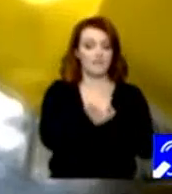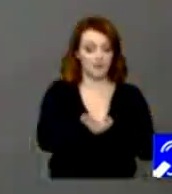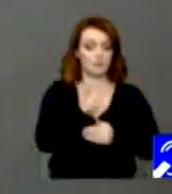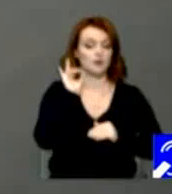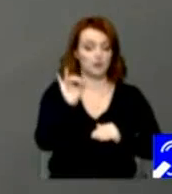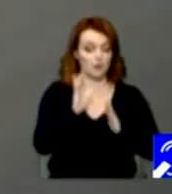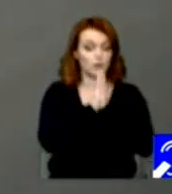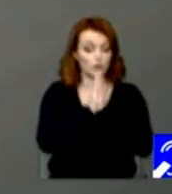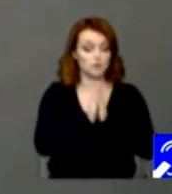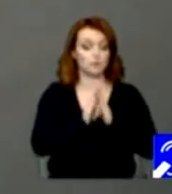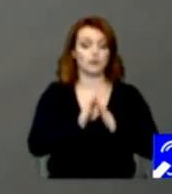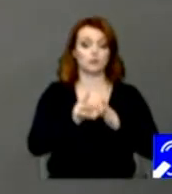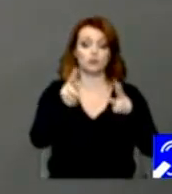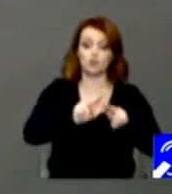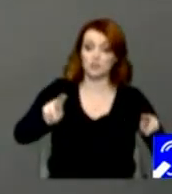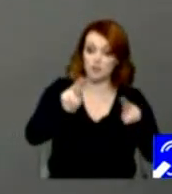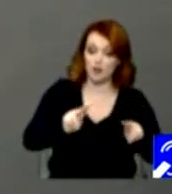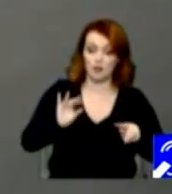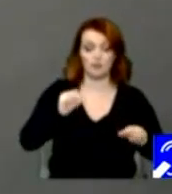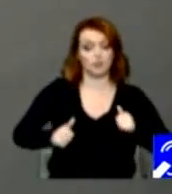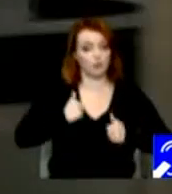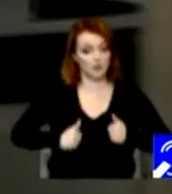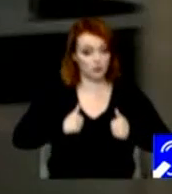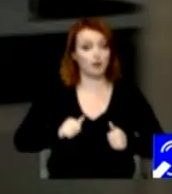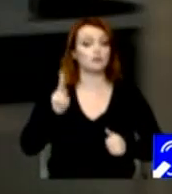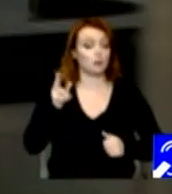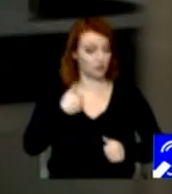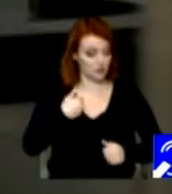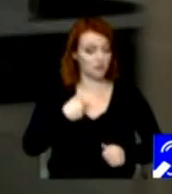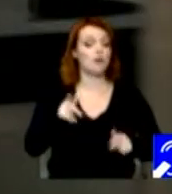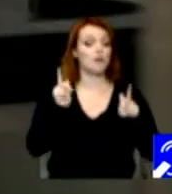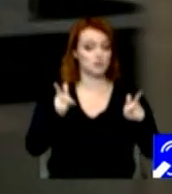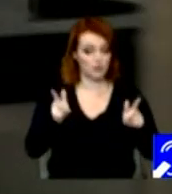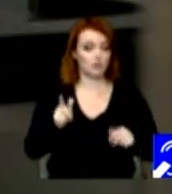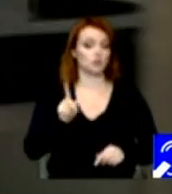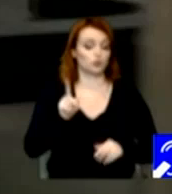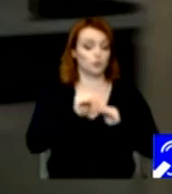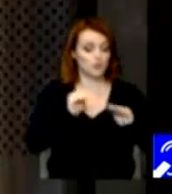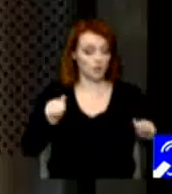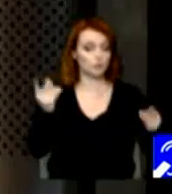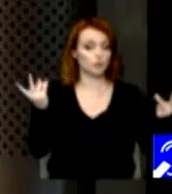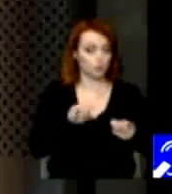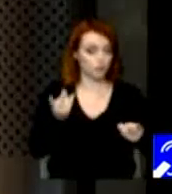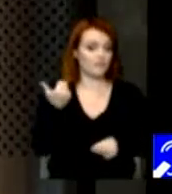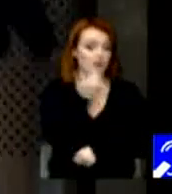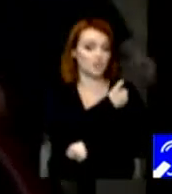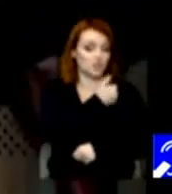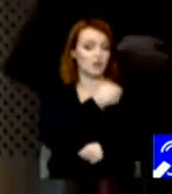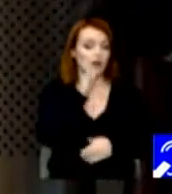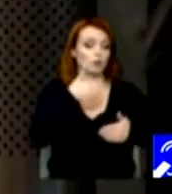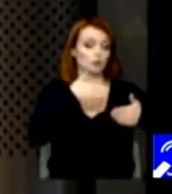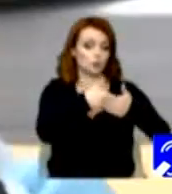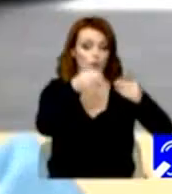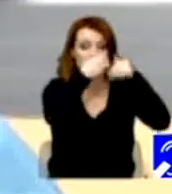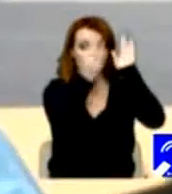în primul rând sau imunizat în prima etapă vaccinarea copiilor sub 18 ani 18 ani